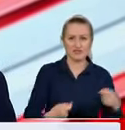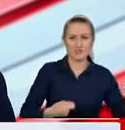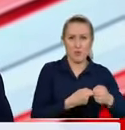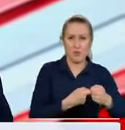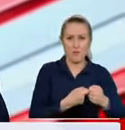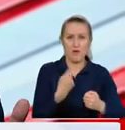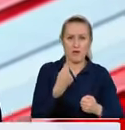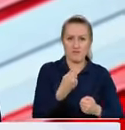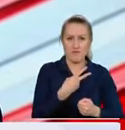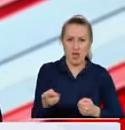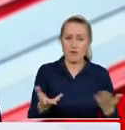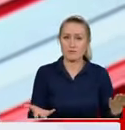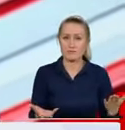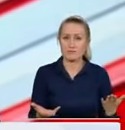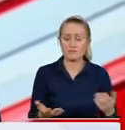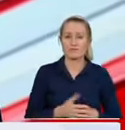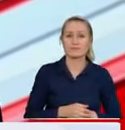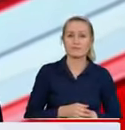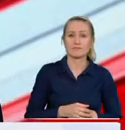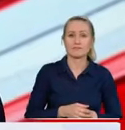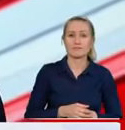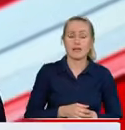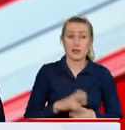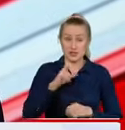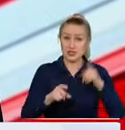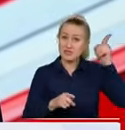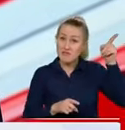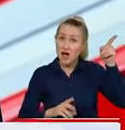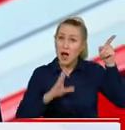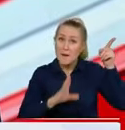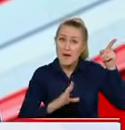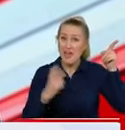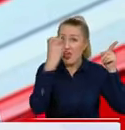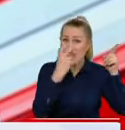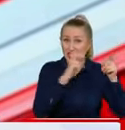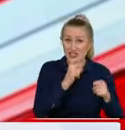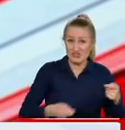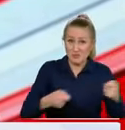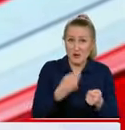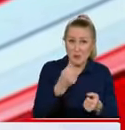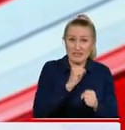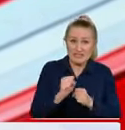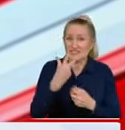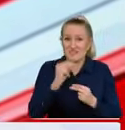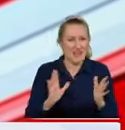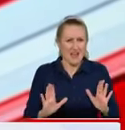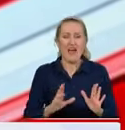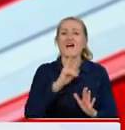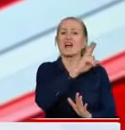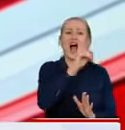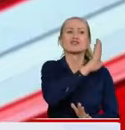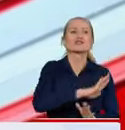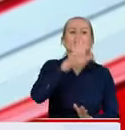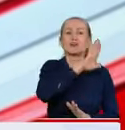Czy Amerykanina interesuje, czy jest wspólna waluta, czy nie? Nie. We wszystkich 49 stanach